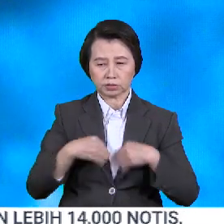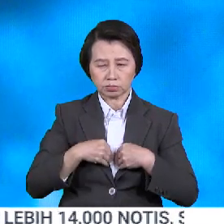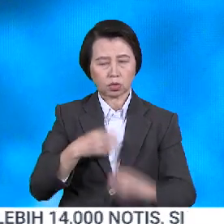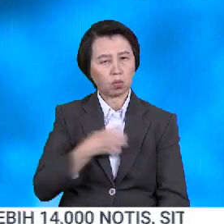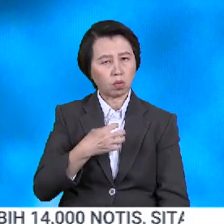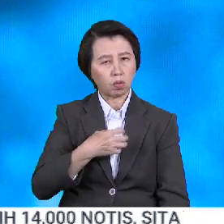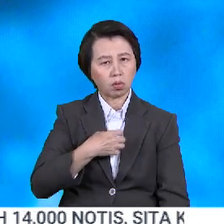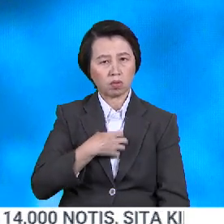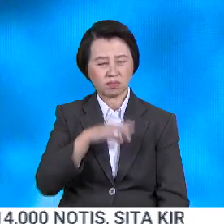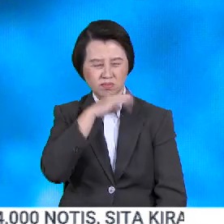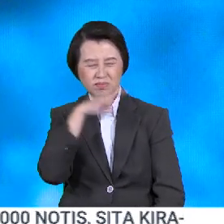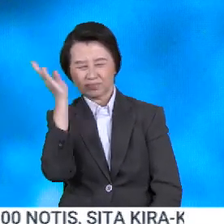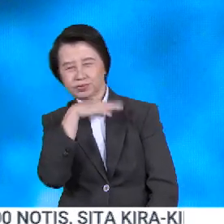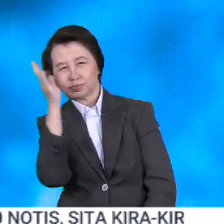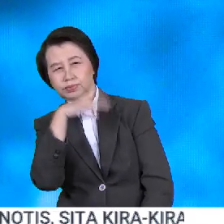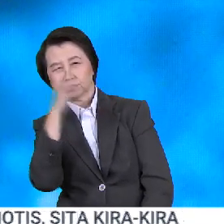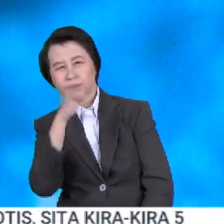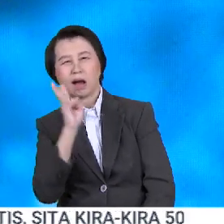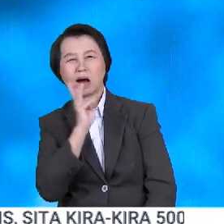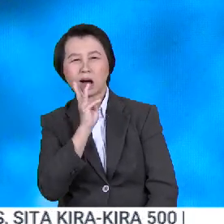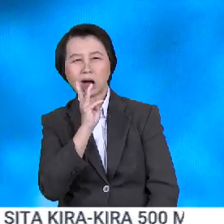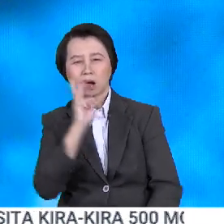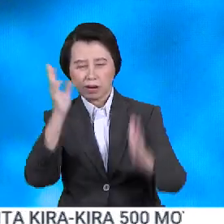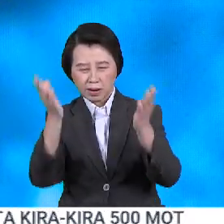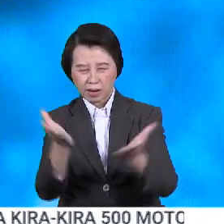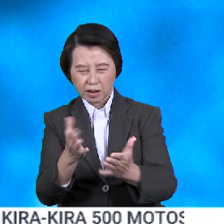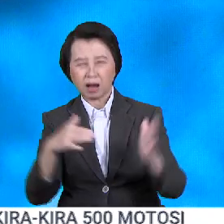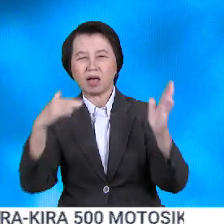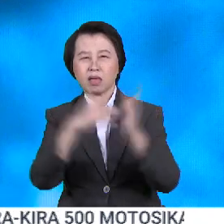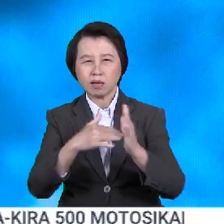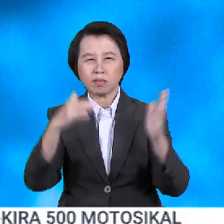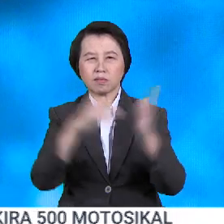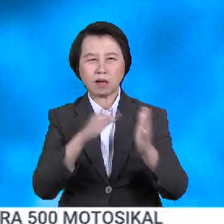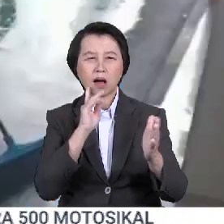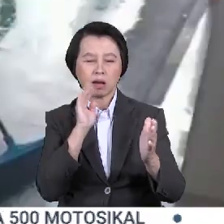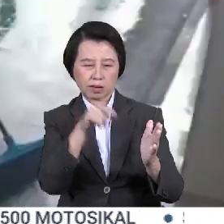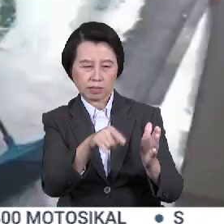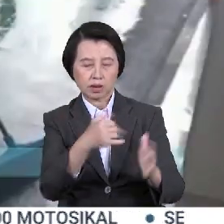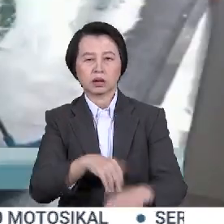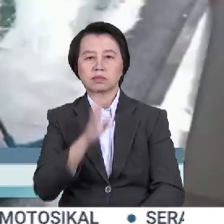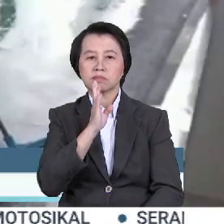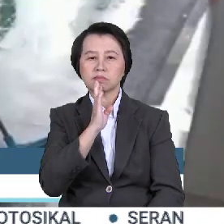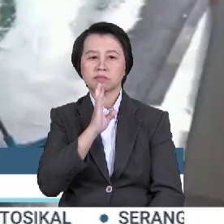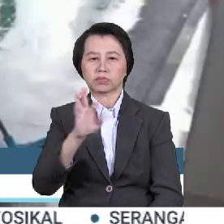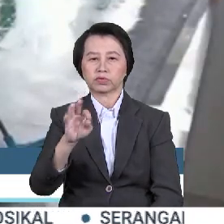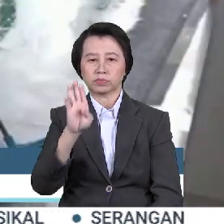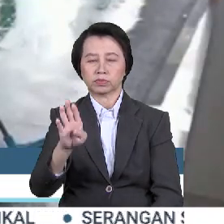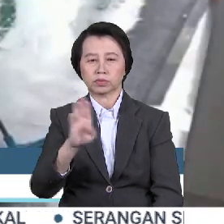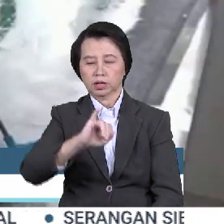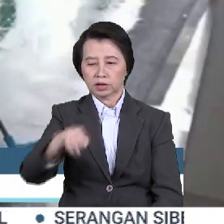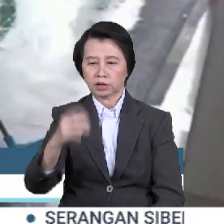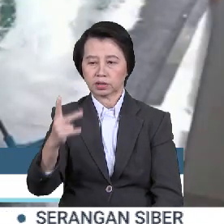aduan berhubung pencemaran bau berpuncak air singki yang tersumbat beliau menurut Si Hantaran Facebooknya berkata jabatan